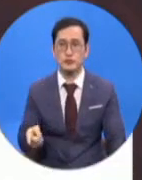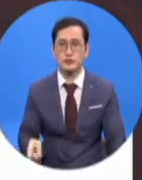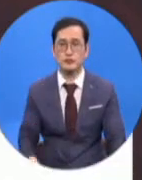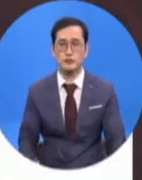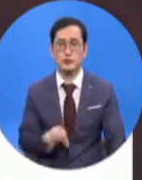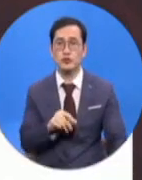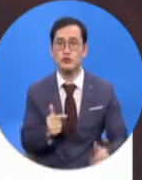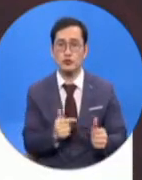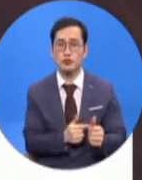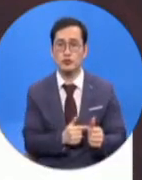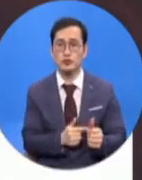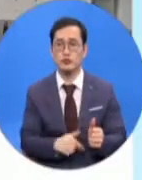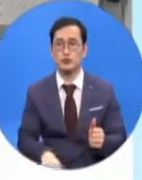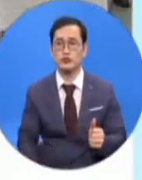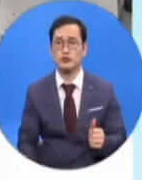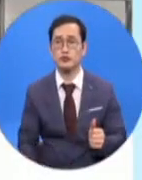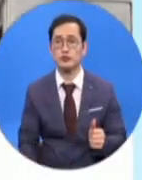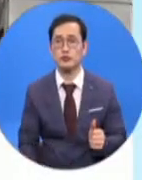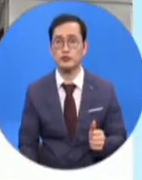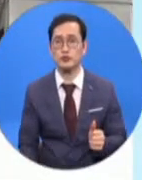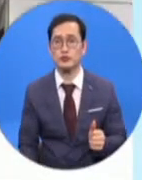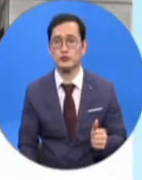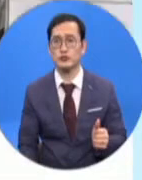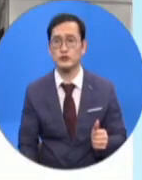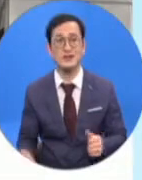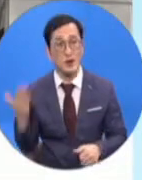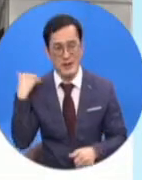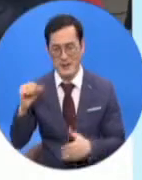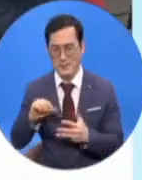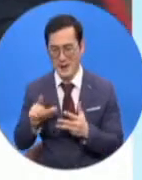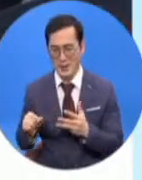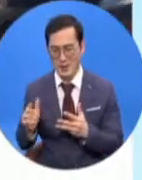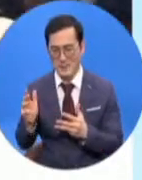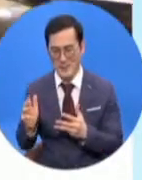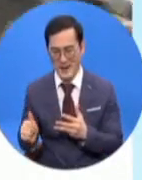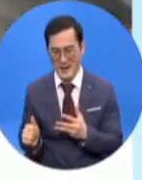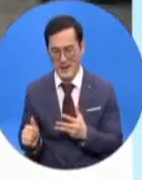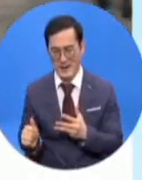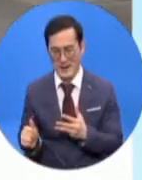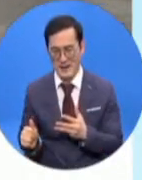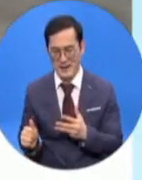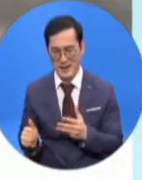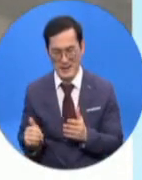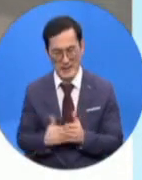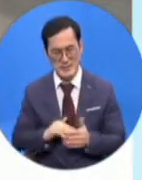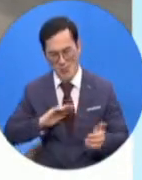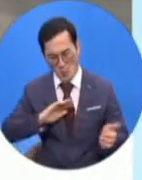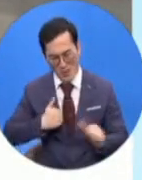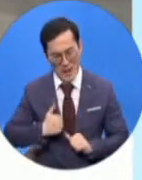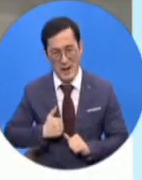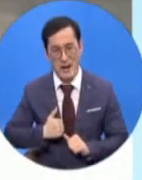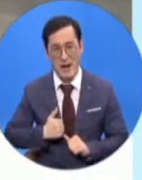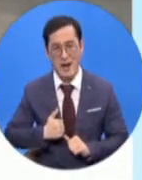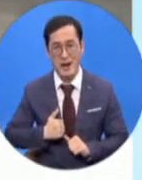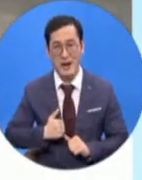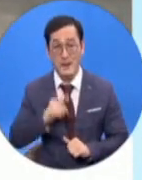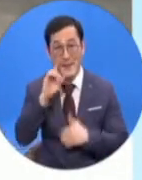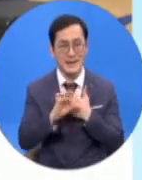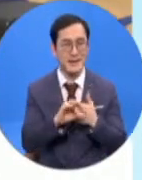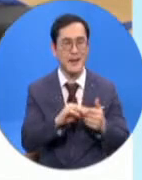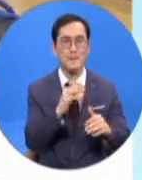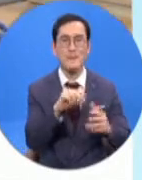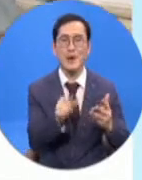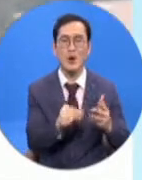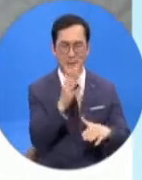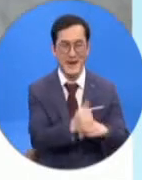들어오라고 있나요 8월말에 버스 떠 한다고 했죠 4 근데 지금 8월말 전이에요 8월 만저 니까 8월말에 들어왔으며 는 안해도 되는